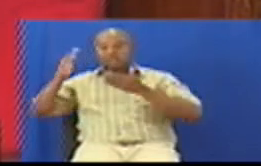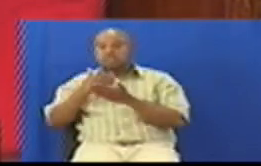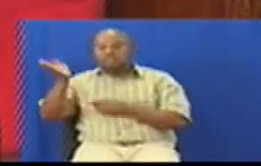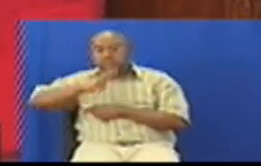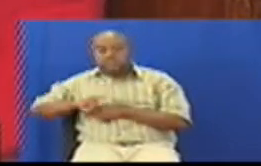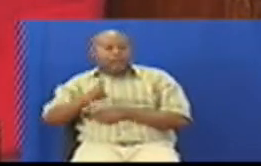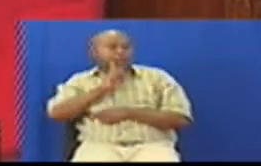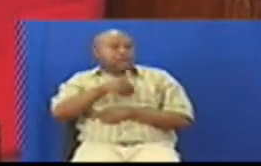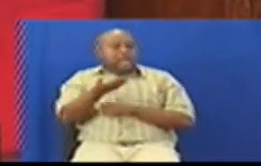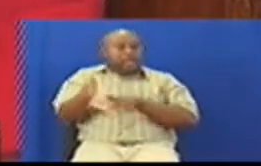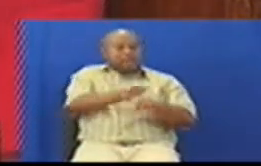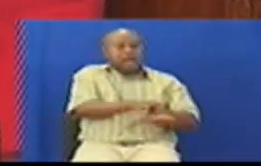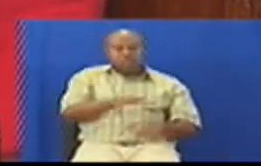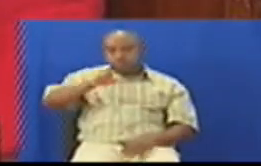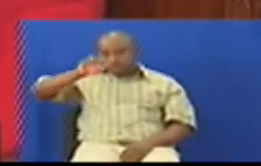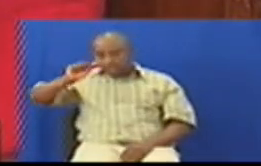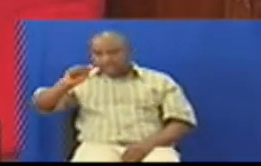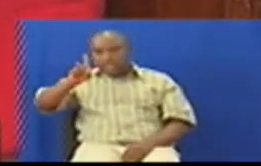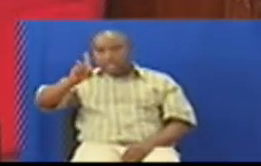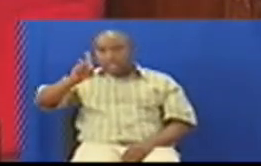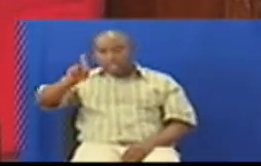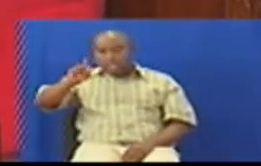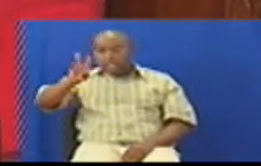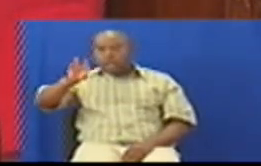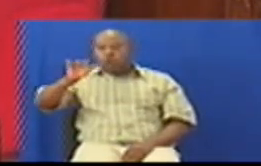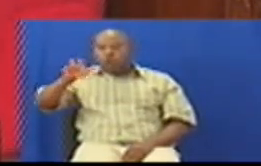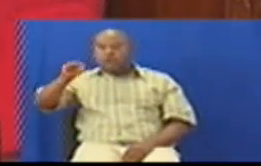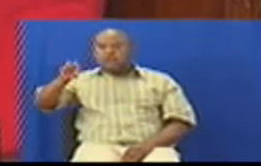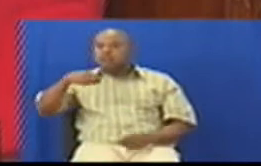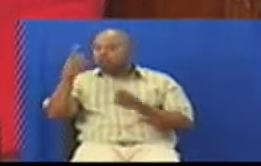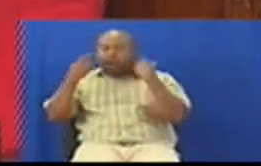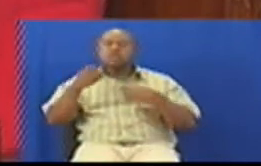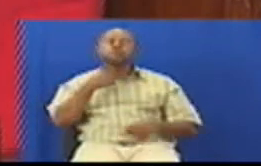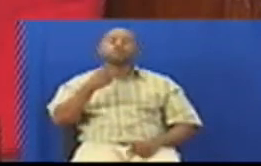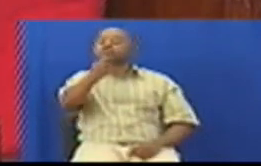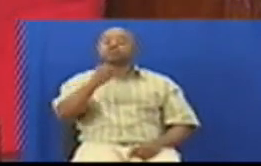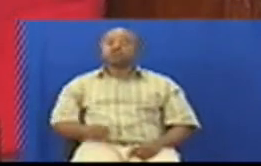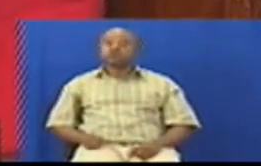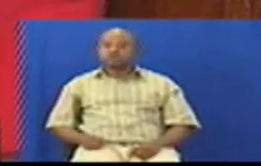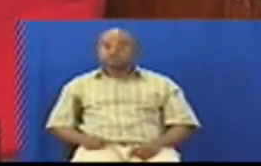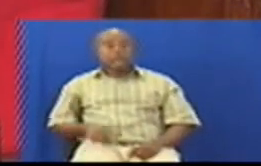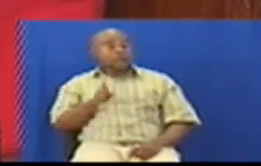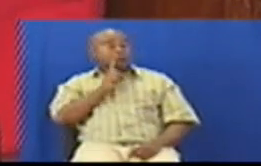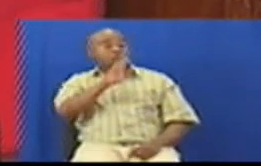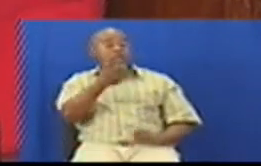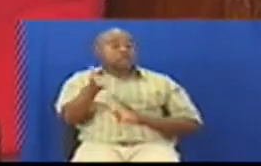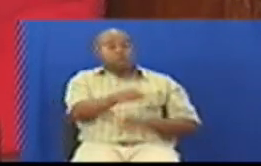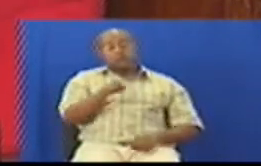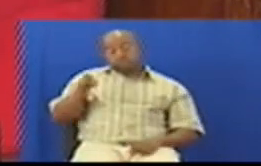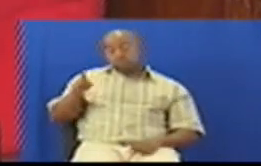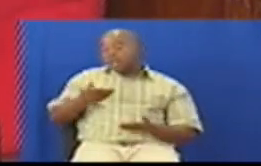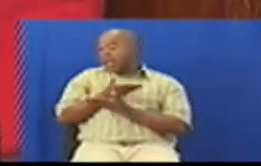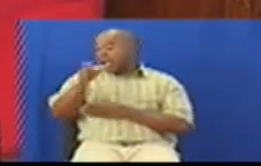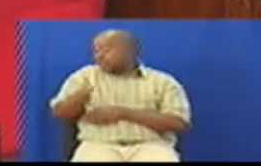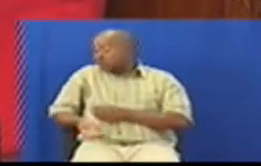kwa uchungu. Wakati hayo wanafutana machozi ya furaha, mama yake marehemu wa kulia hana mtu wa